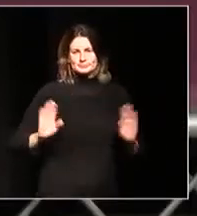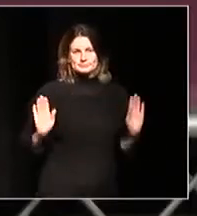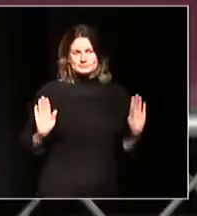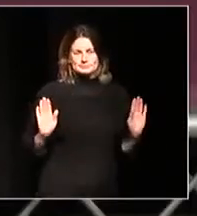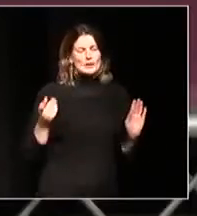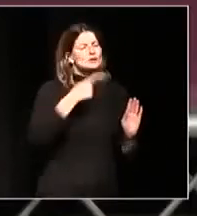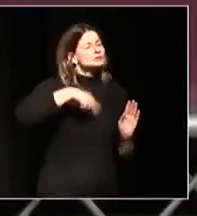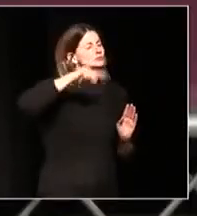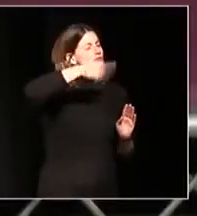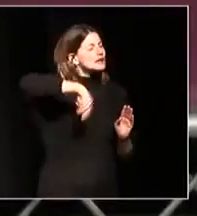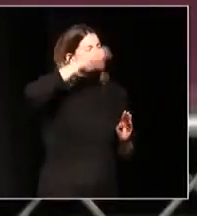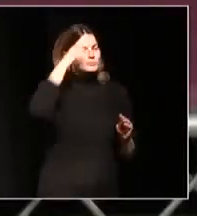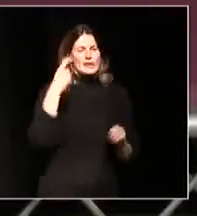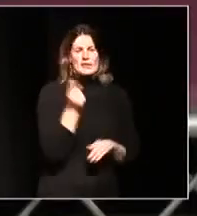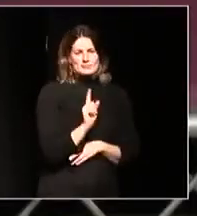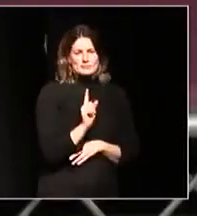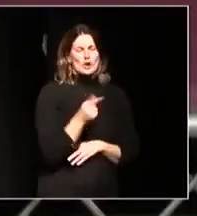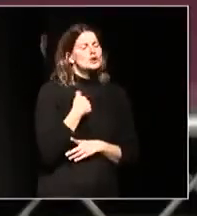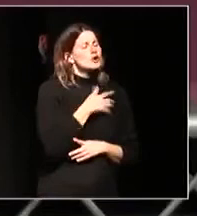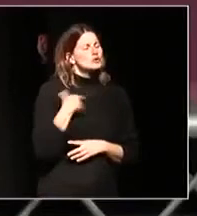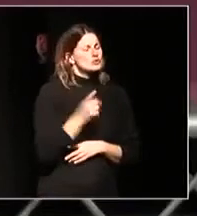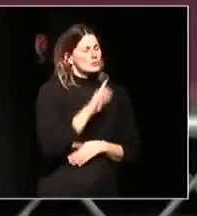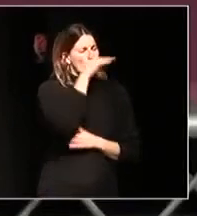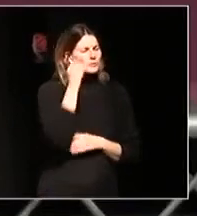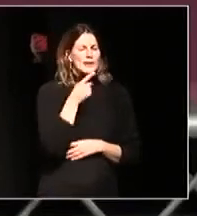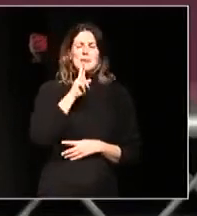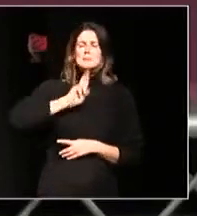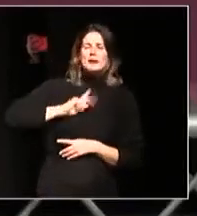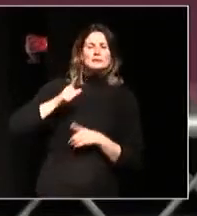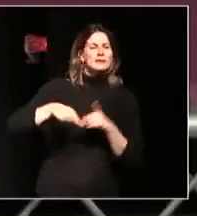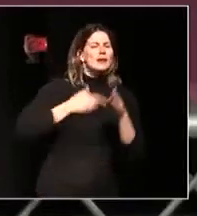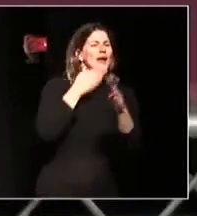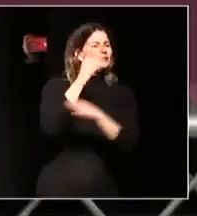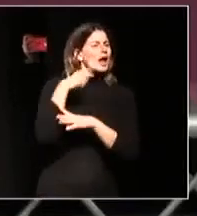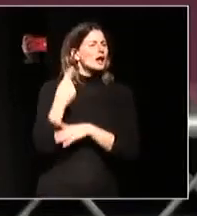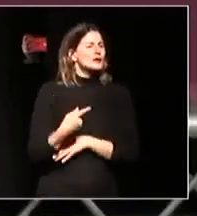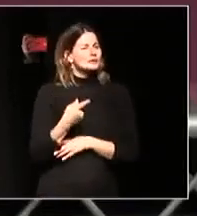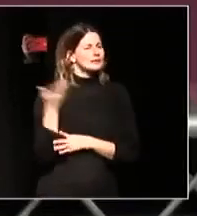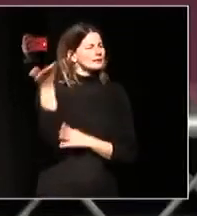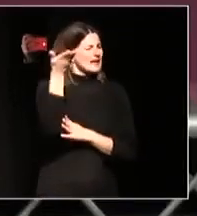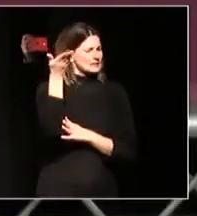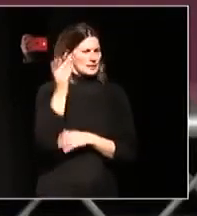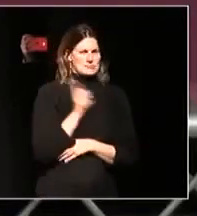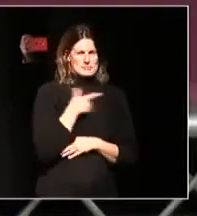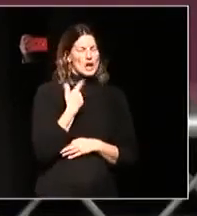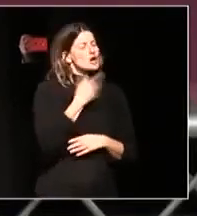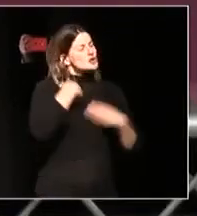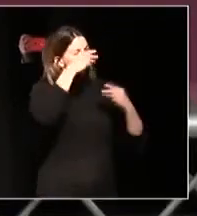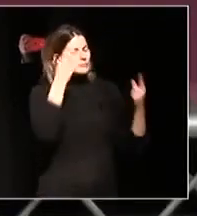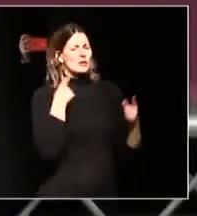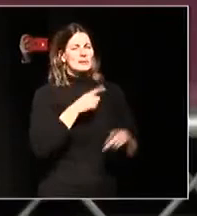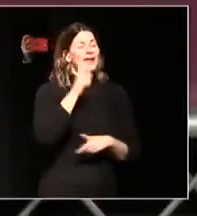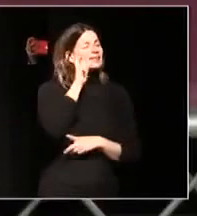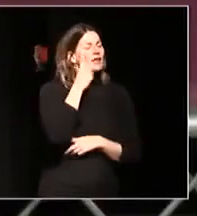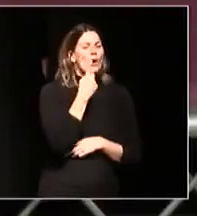Nosaltres no oblidem. Jo no vull oblidar qui em va dir que havia d'anar a Londres a servir cafès amb llet. Jo no em vull oblidar de les porres de l'1